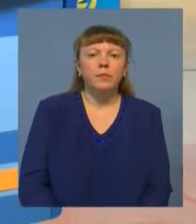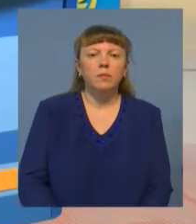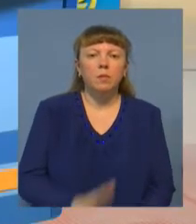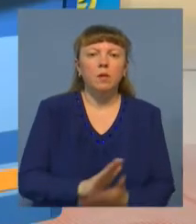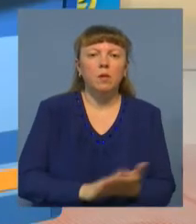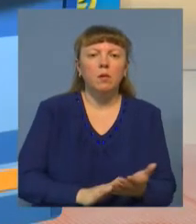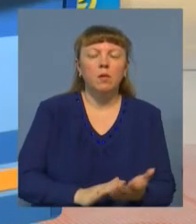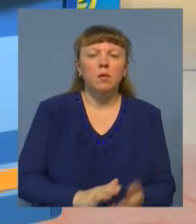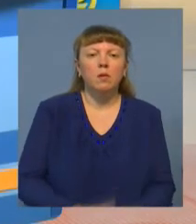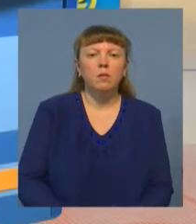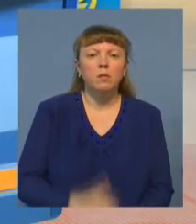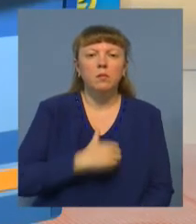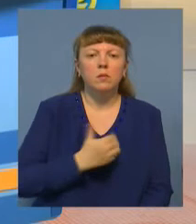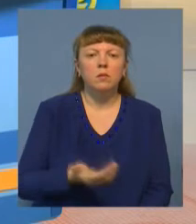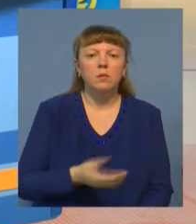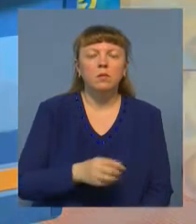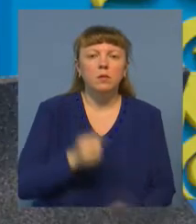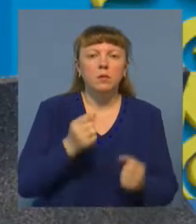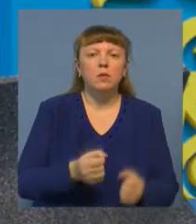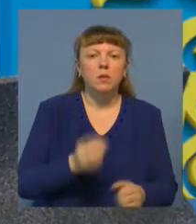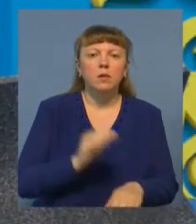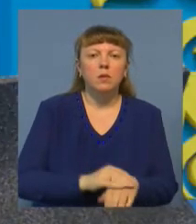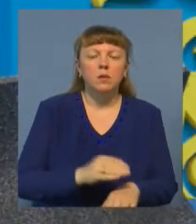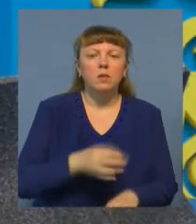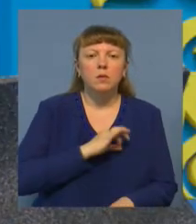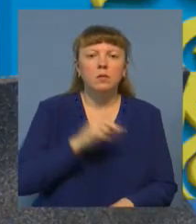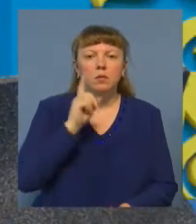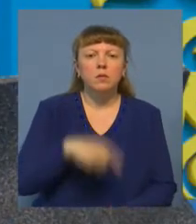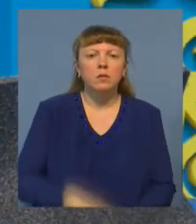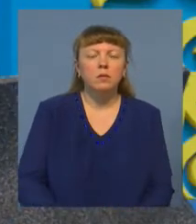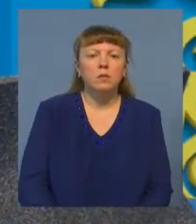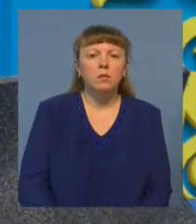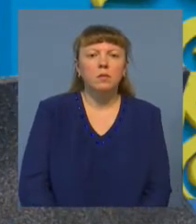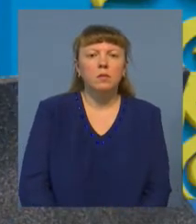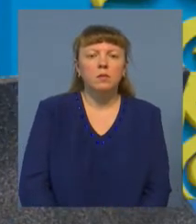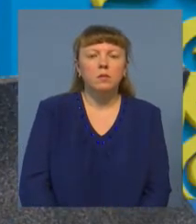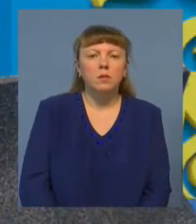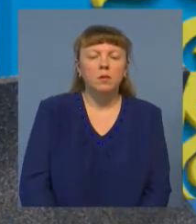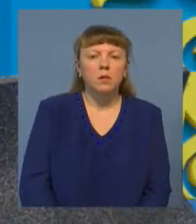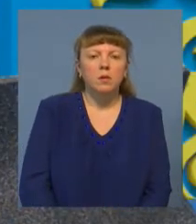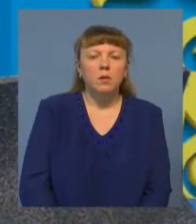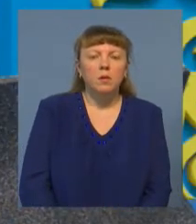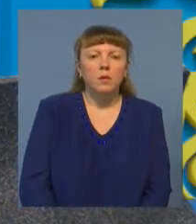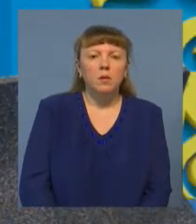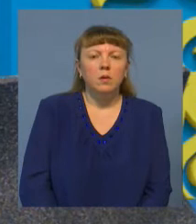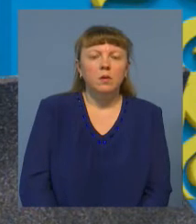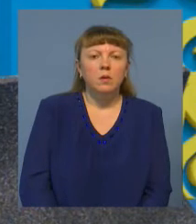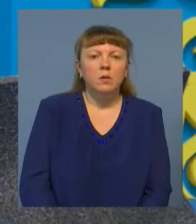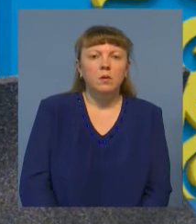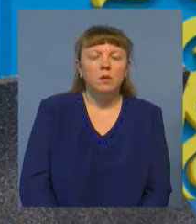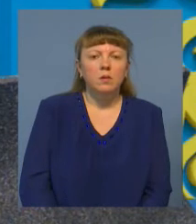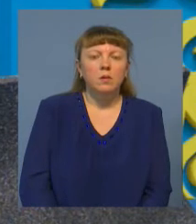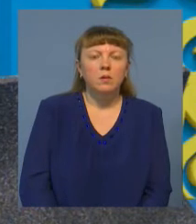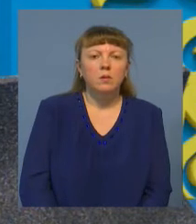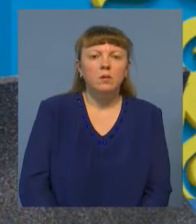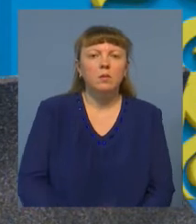заявление написал, желает написать об установлении фактов, имеющих юридическое значение? Гражданин, заявитель может обратиться в суд